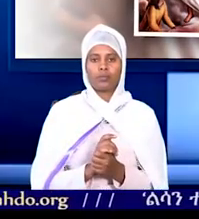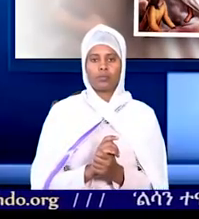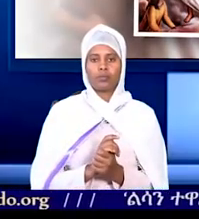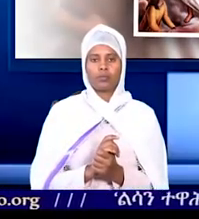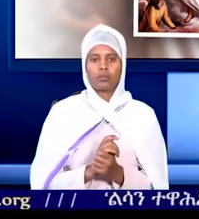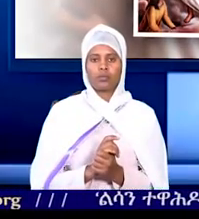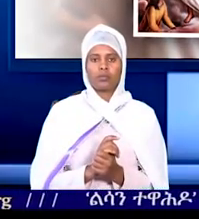ድማ